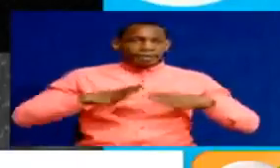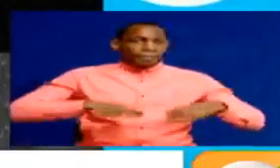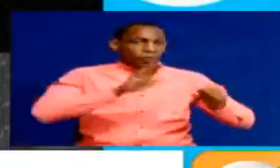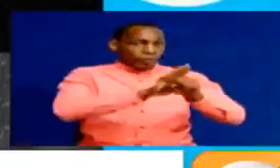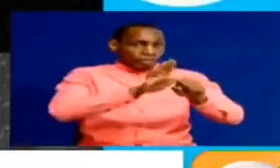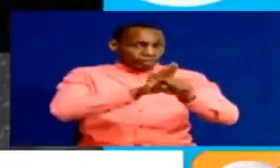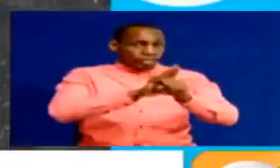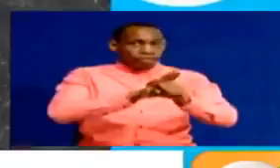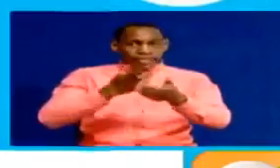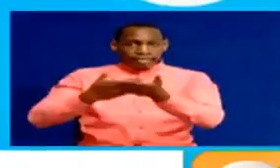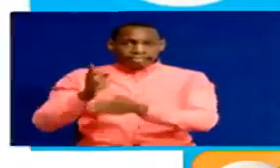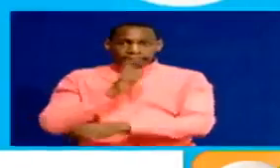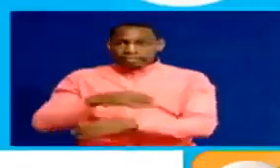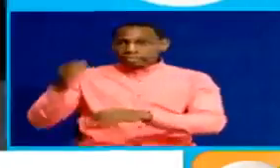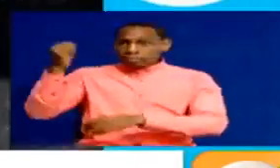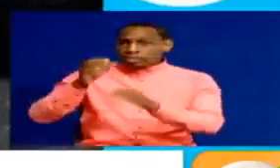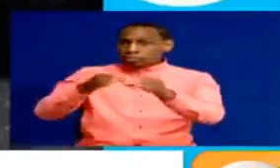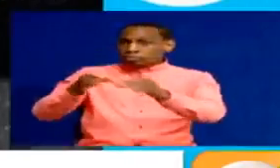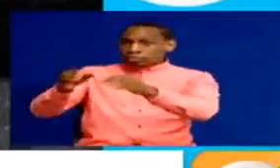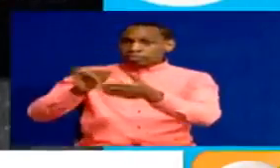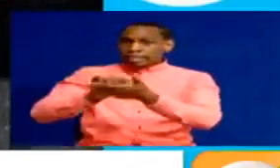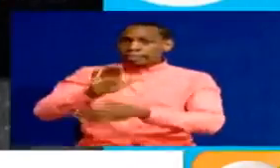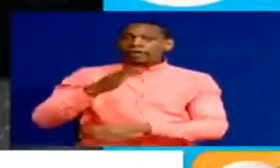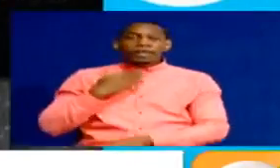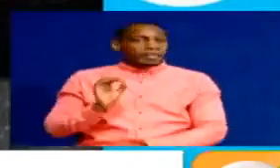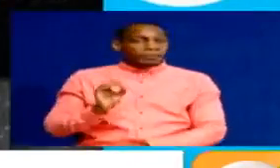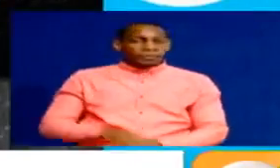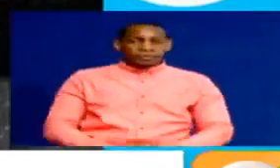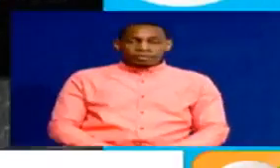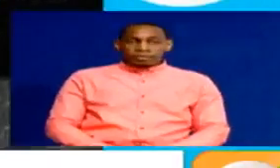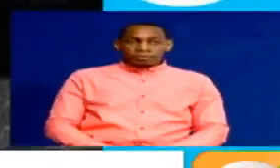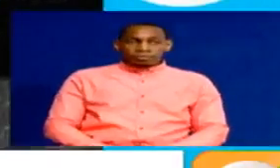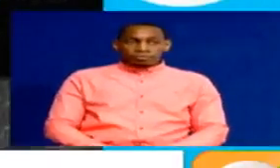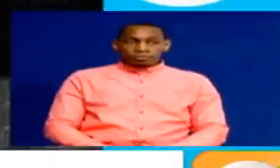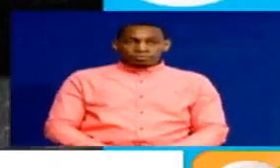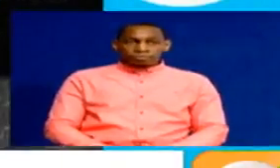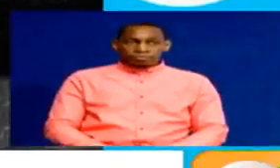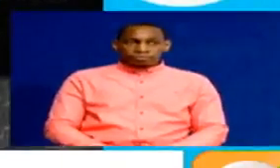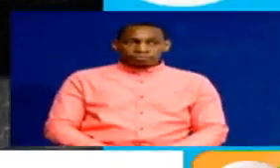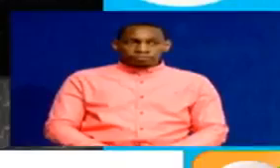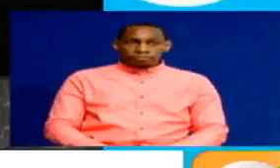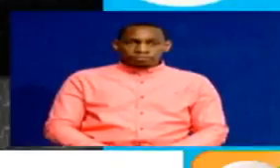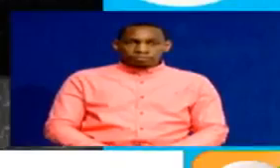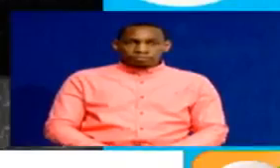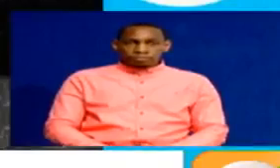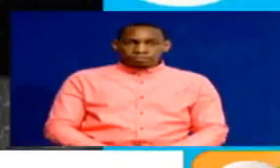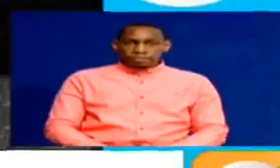wengi pia walijipata kwenye sajili ya vyama ambavyo hawakuwa wamejisajili. Chemutai Goindo, Ninga Citizen.